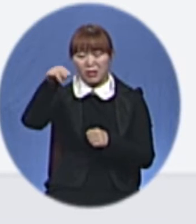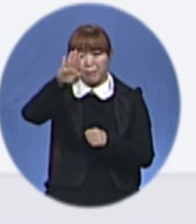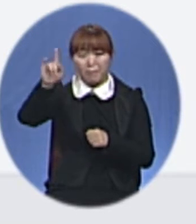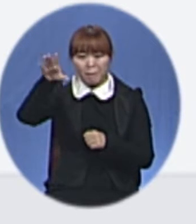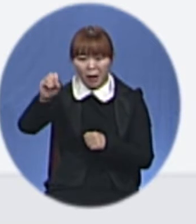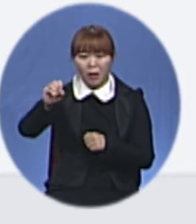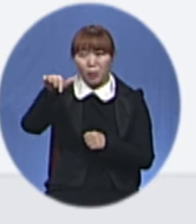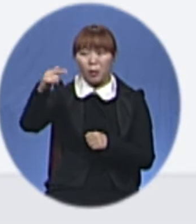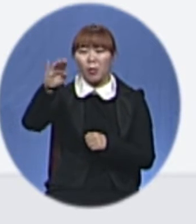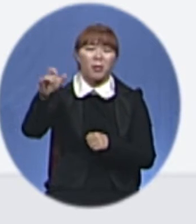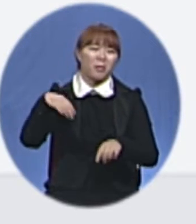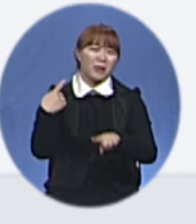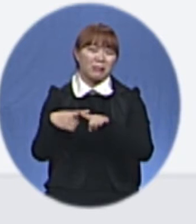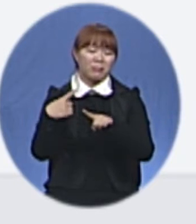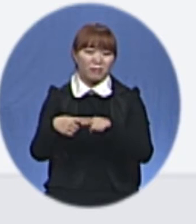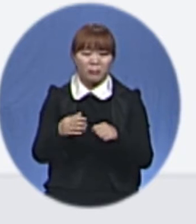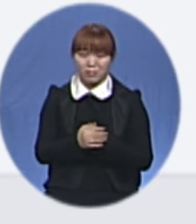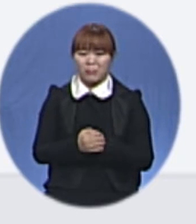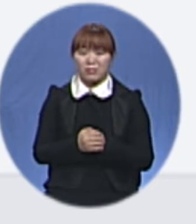단어도 마찬가지.